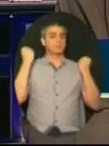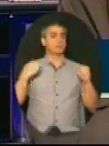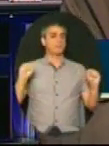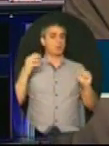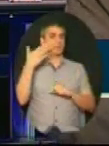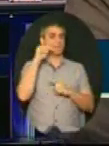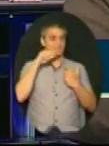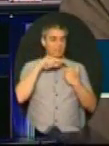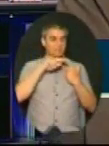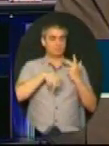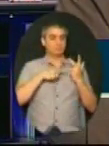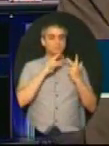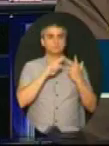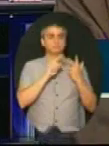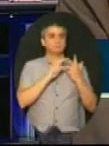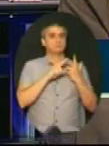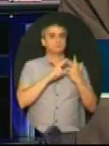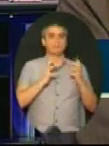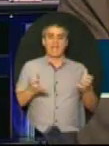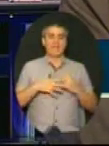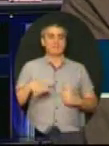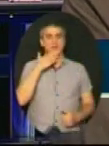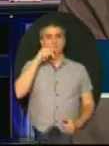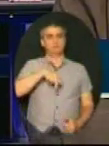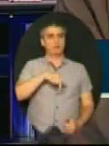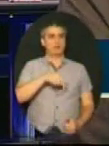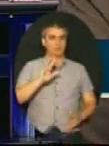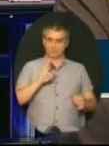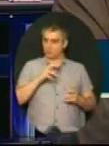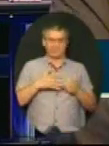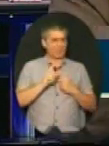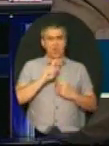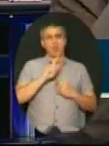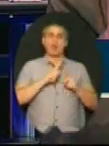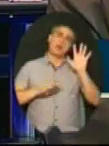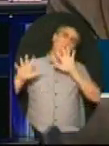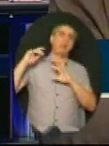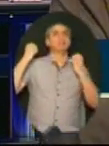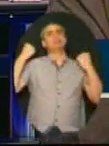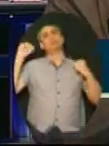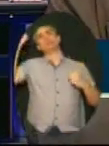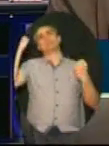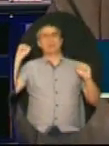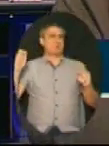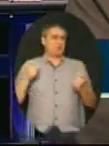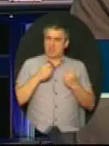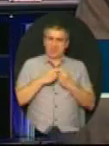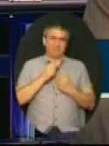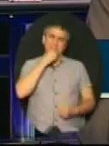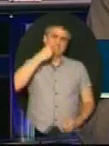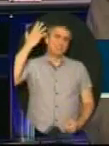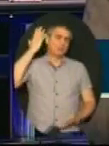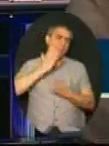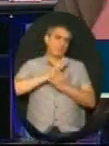הדמוקרטיה של המדינה הזו, ושלוש על החברה, על הנושא החברתי. אבל לא במונחים סוציאל דמוקרטיים שהם לא רלוונטיים, זה ישן,